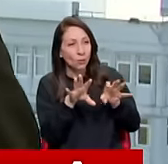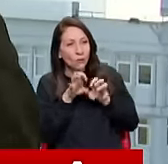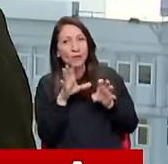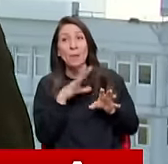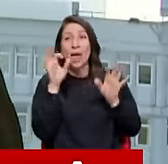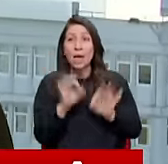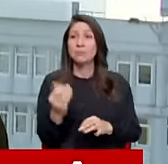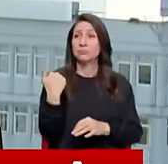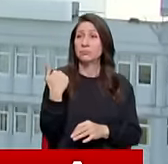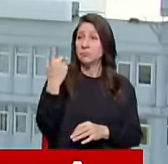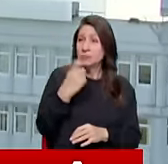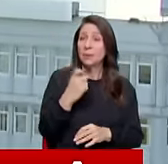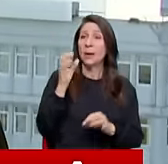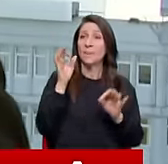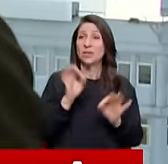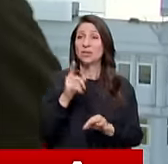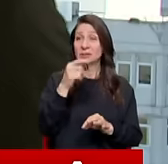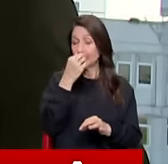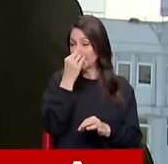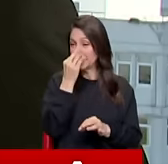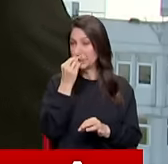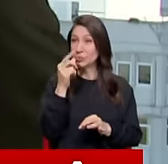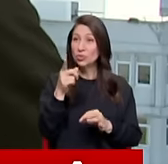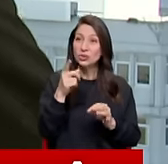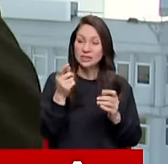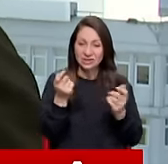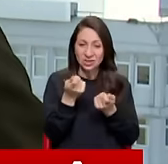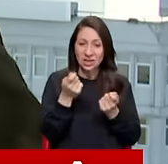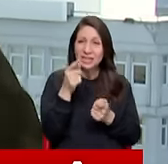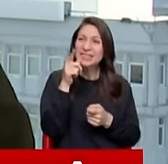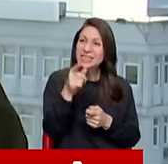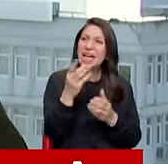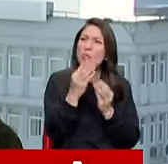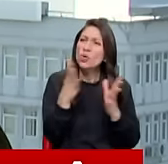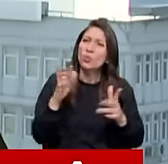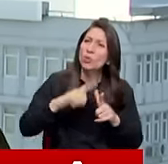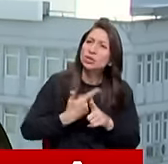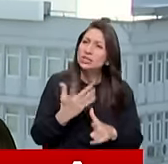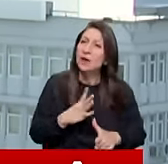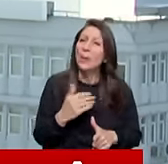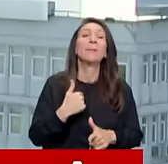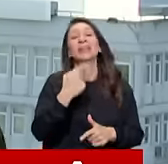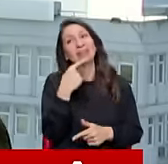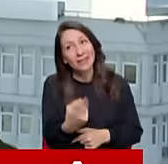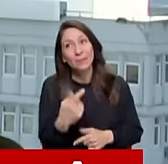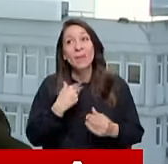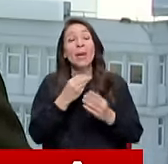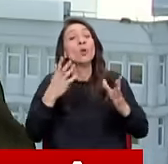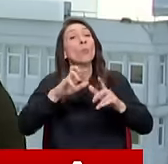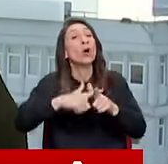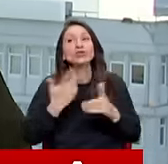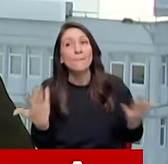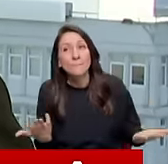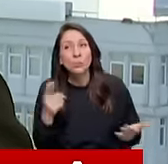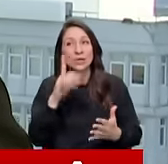Bana her seferinde sormuşlardı başladığınız zaman bu hikayeye, sizin en büyük projeniz var mı? Ben de demiştim ki benim en büyük projem